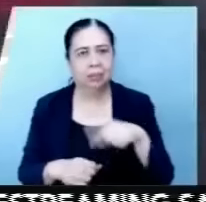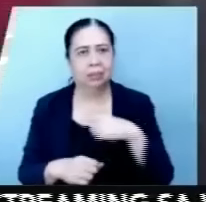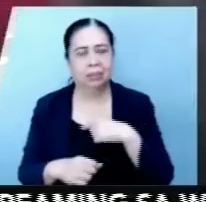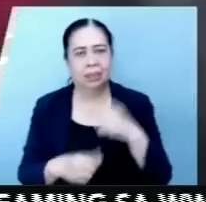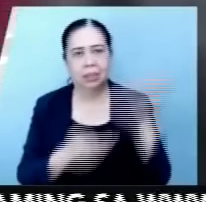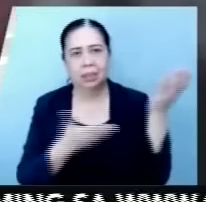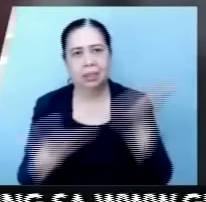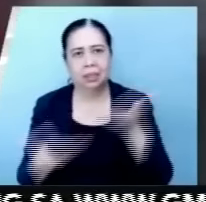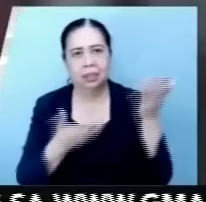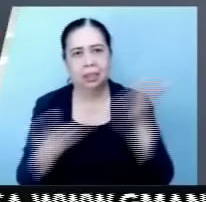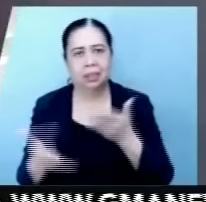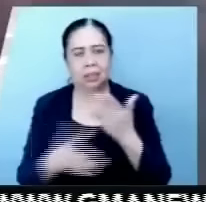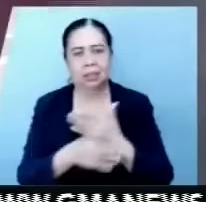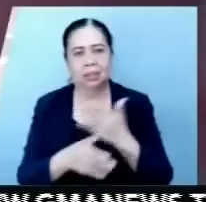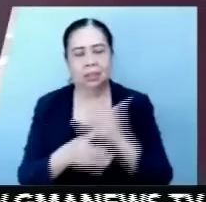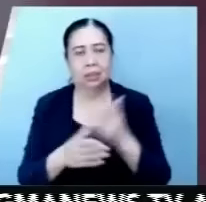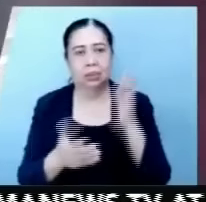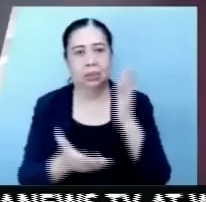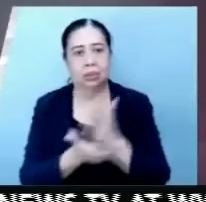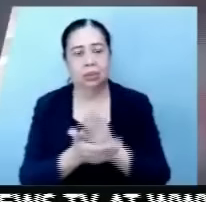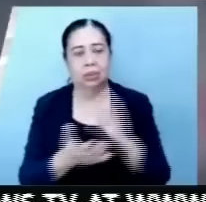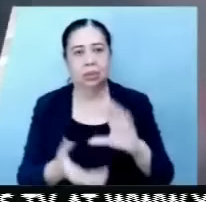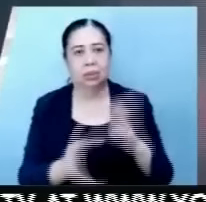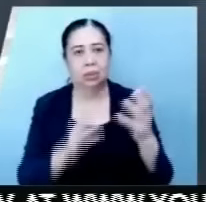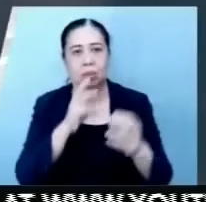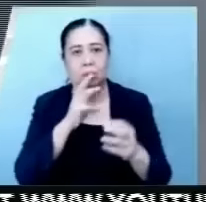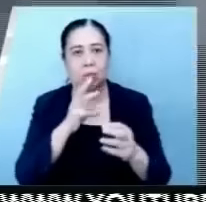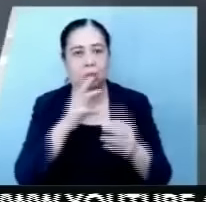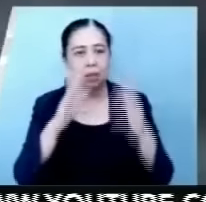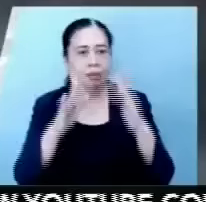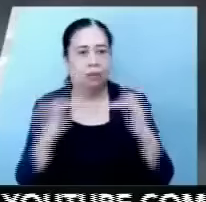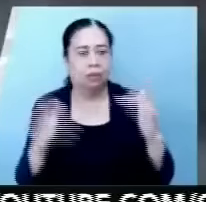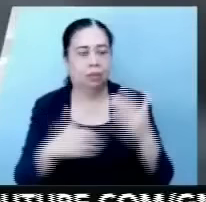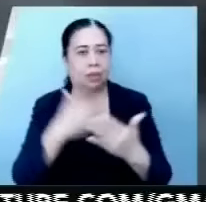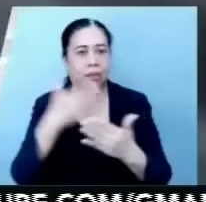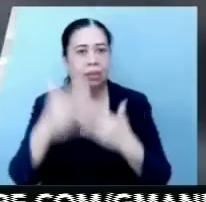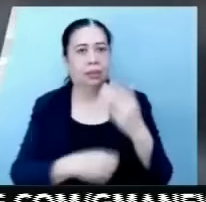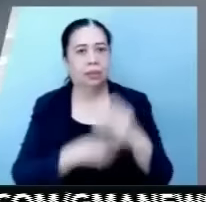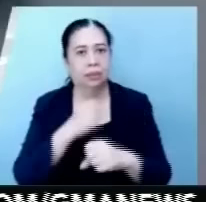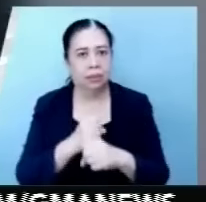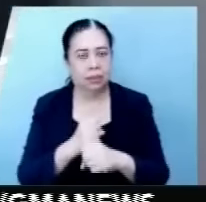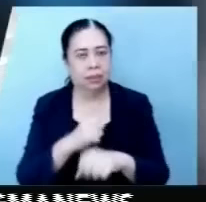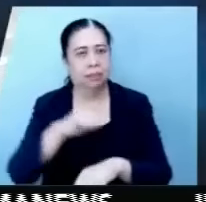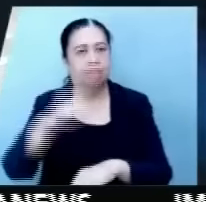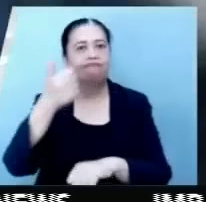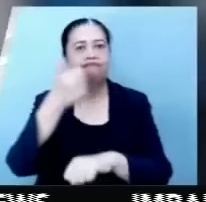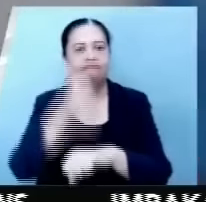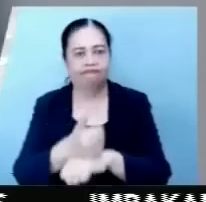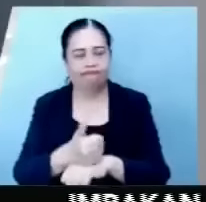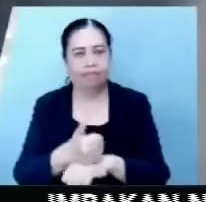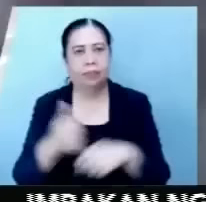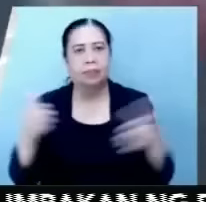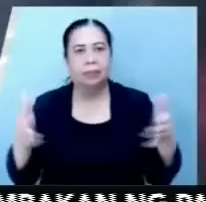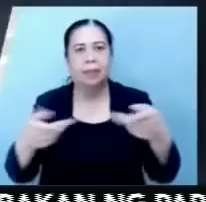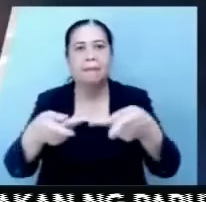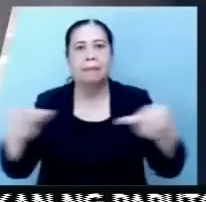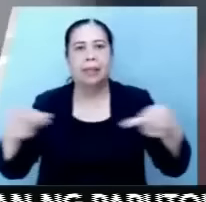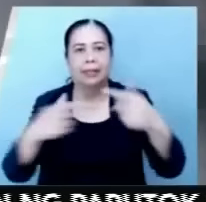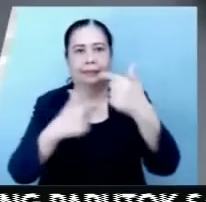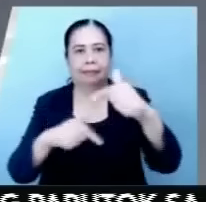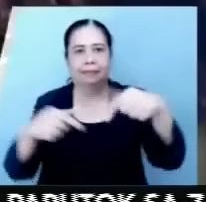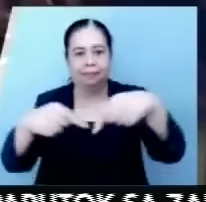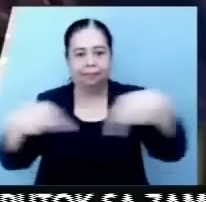Para maiwasan na ang gulo sa Wata Wata Festival sa mga susunod na taon, magtatalaga na raw ng basaan zone ang San Juan City